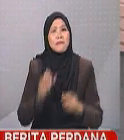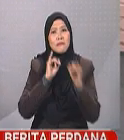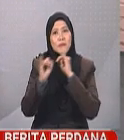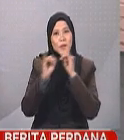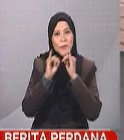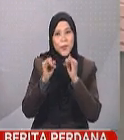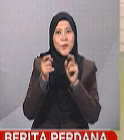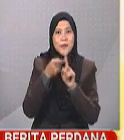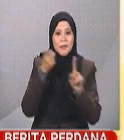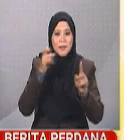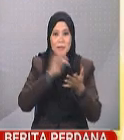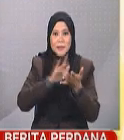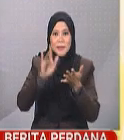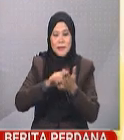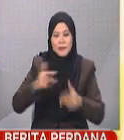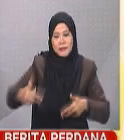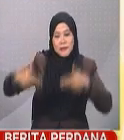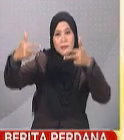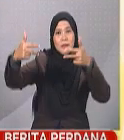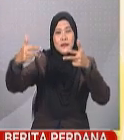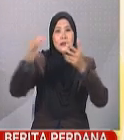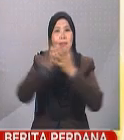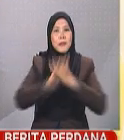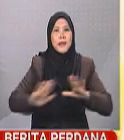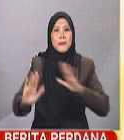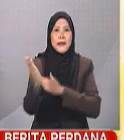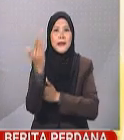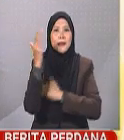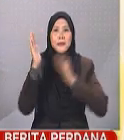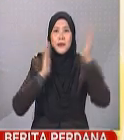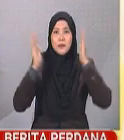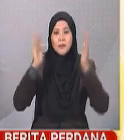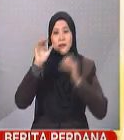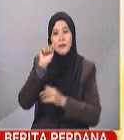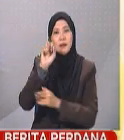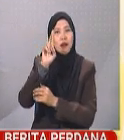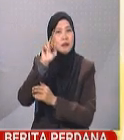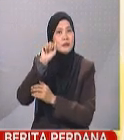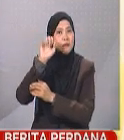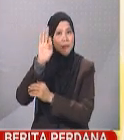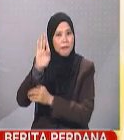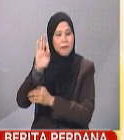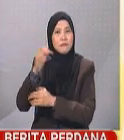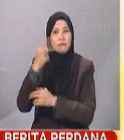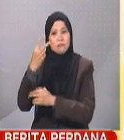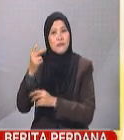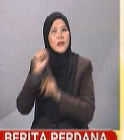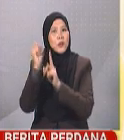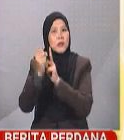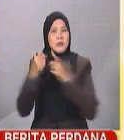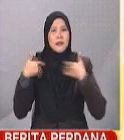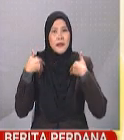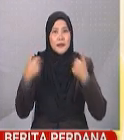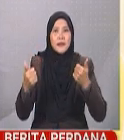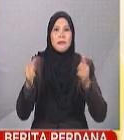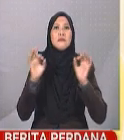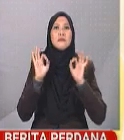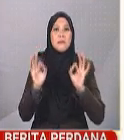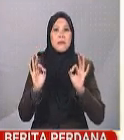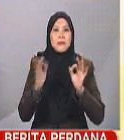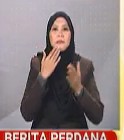Ditemubual melalui aplikasi Skype dalam program Selamat Pagi Malaysia, Ashraf memaklumkan keadaan kesihatannya semakin baik.